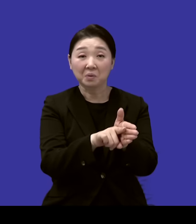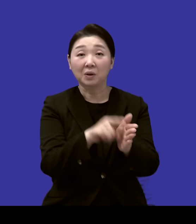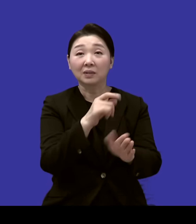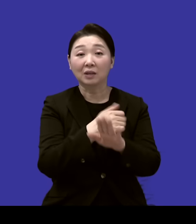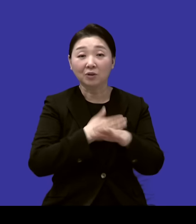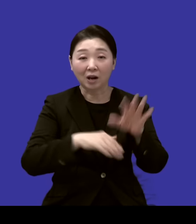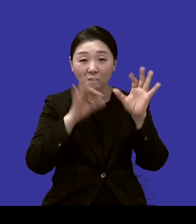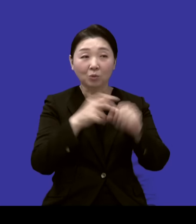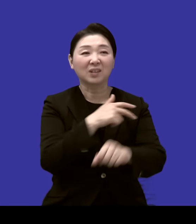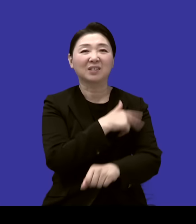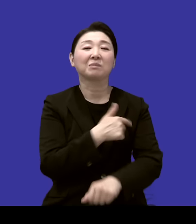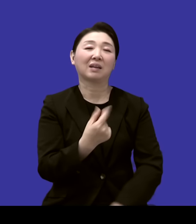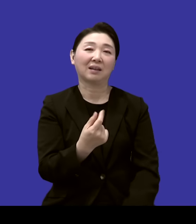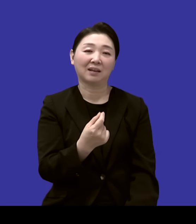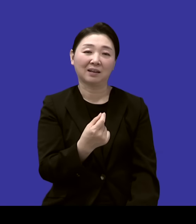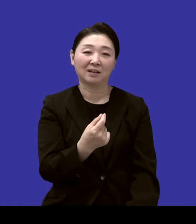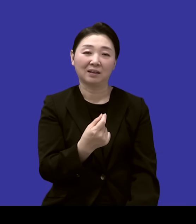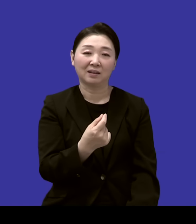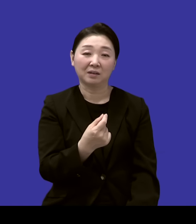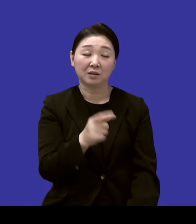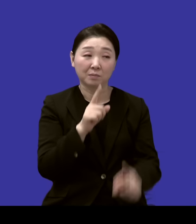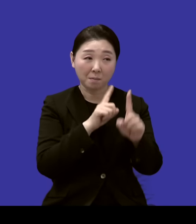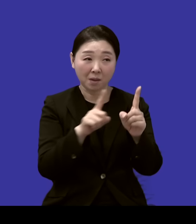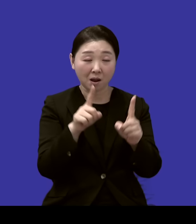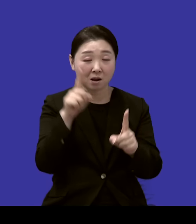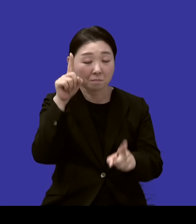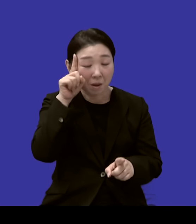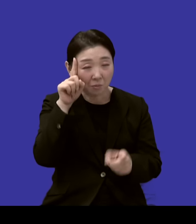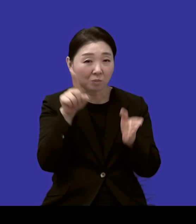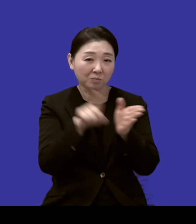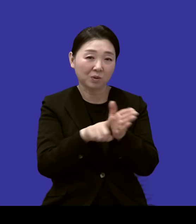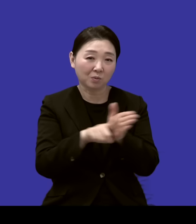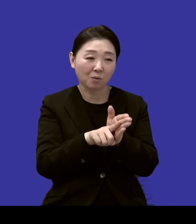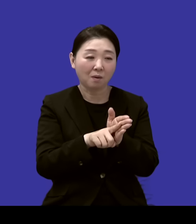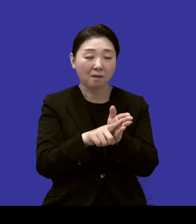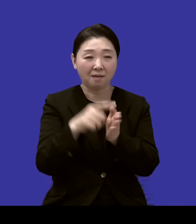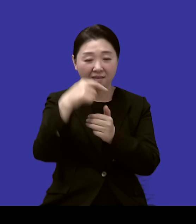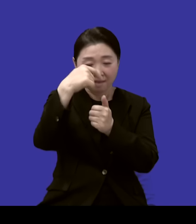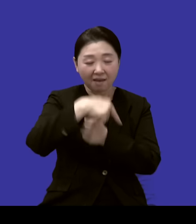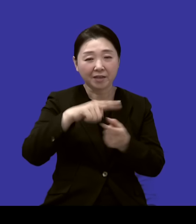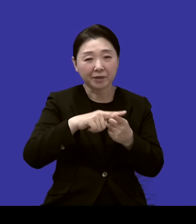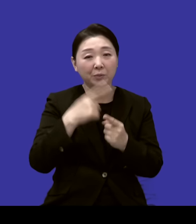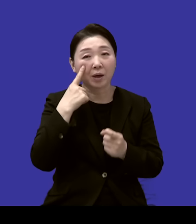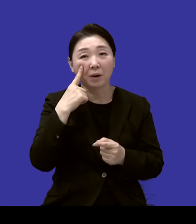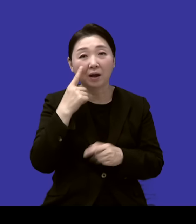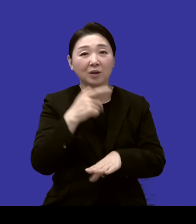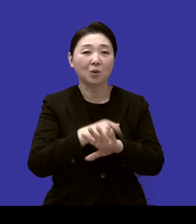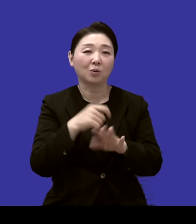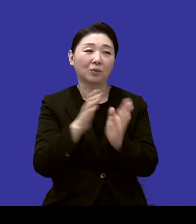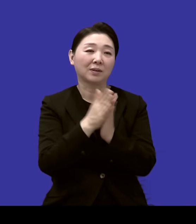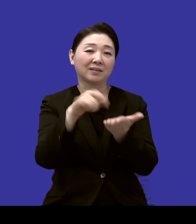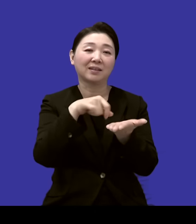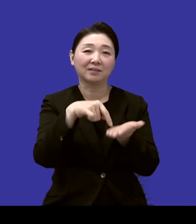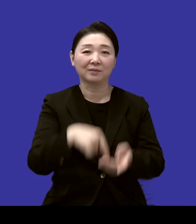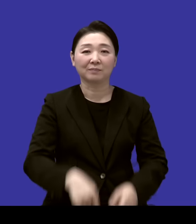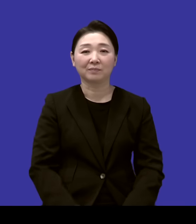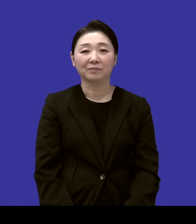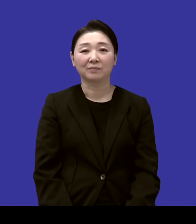알고 보니까 집사님이시더라고요. 그래서 이분의 말을 제가 100% 믿고 예. 이분이 하라는 대로 해보게 되었는데 그게 바로 책